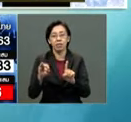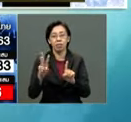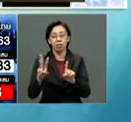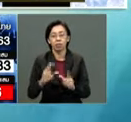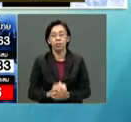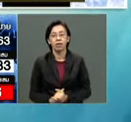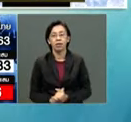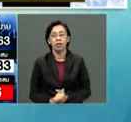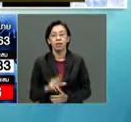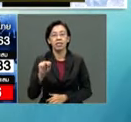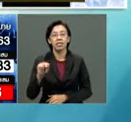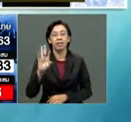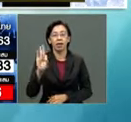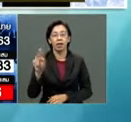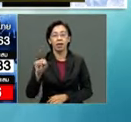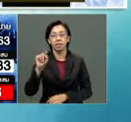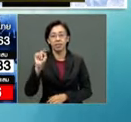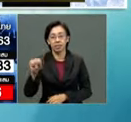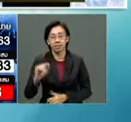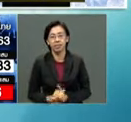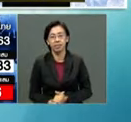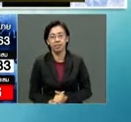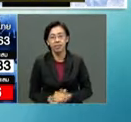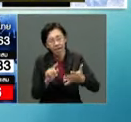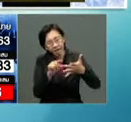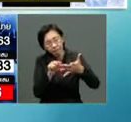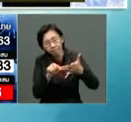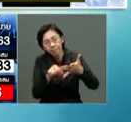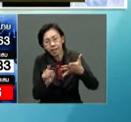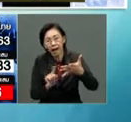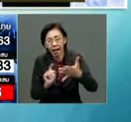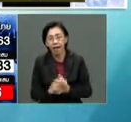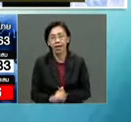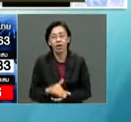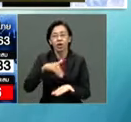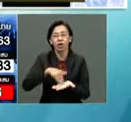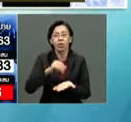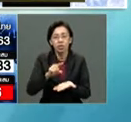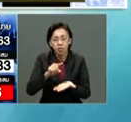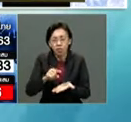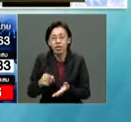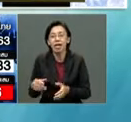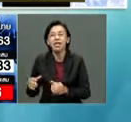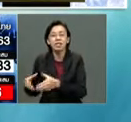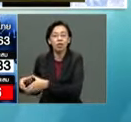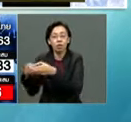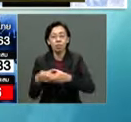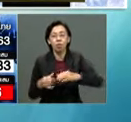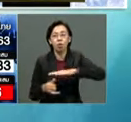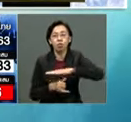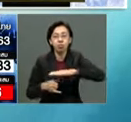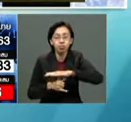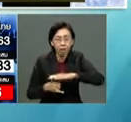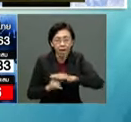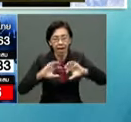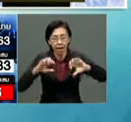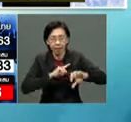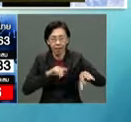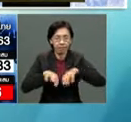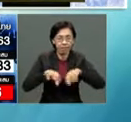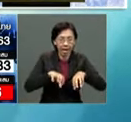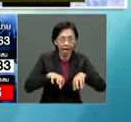ายคือ 39% นอกนั้นก็อยู่ในศูนย์กักกันอยู่ในสเตทควอรันทีนเดินทางเข้าออกประเท